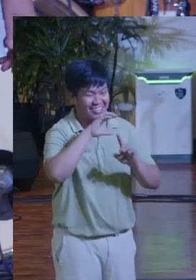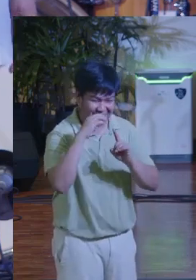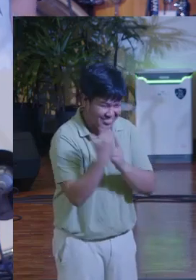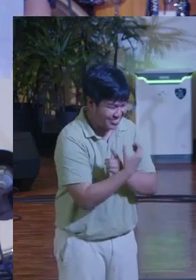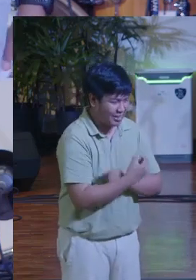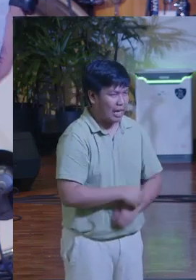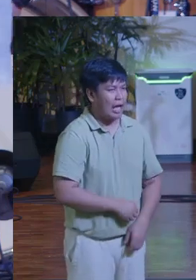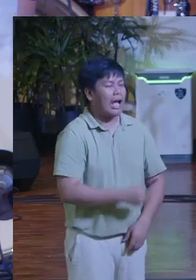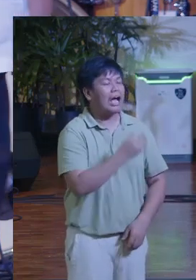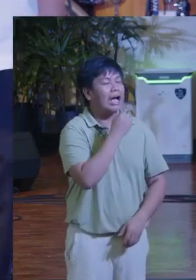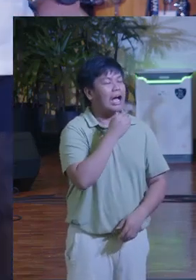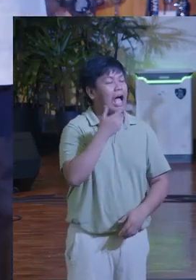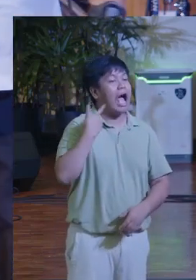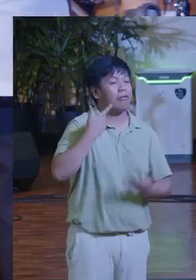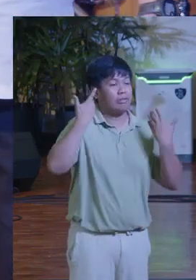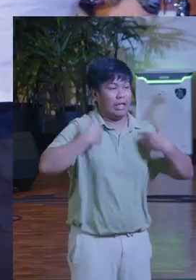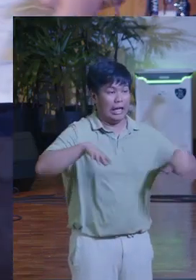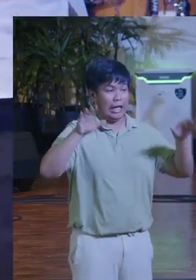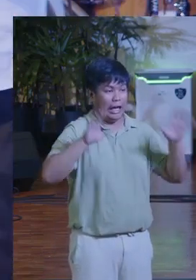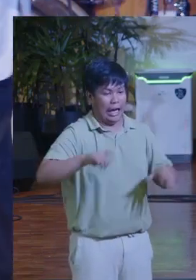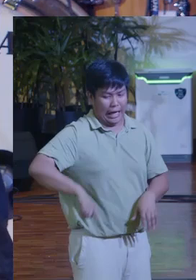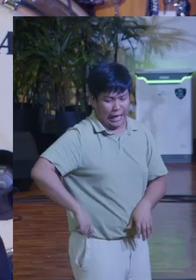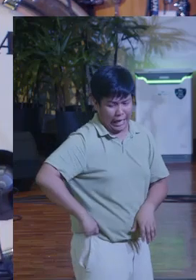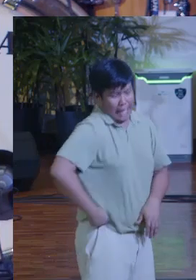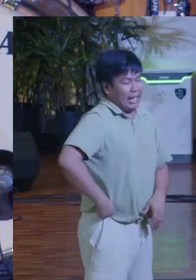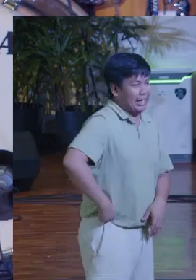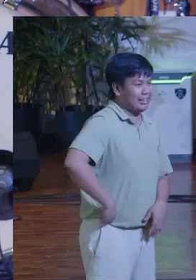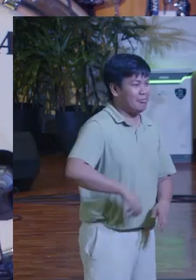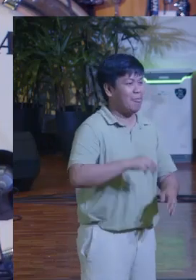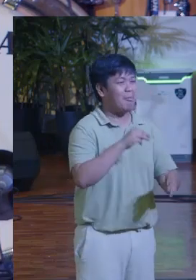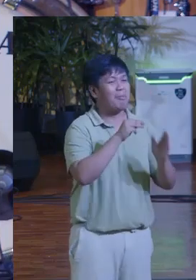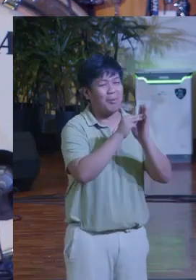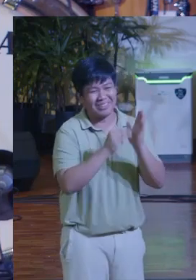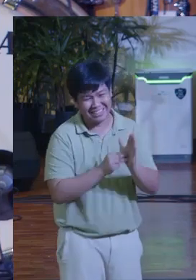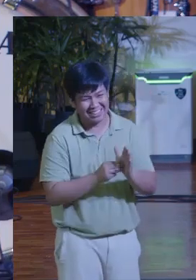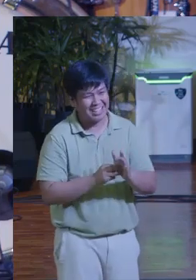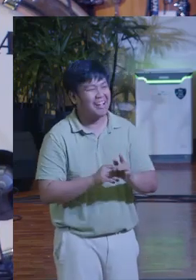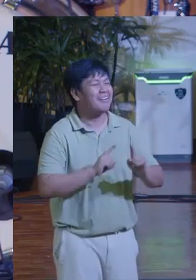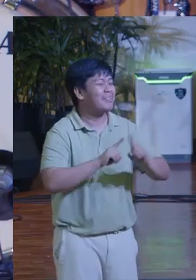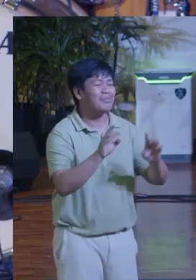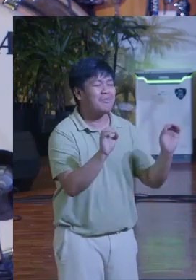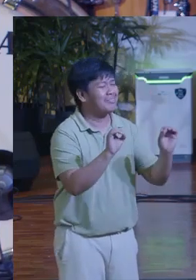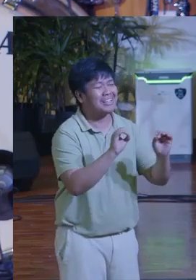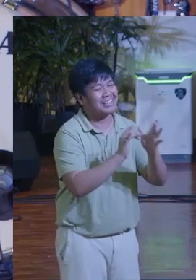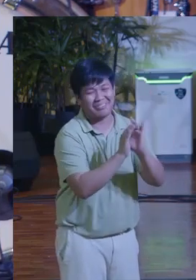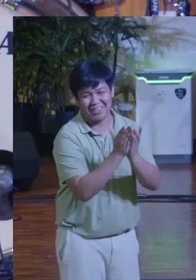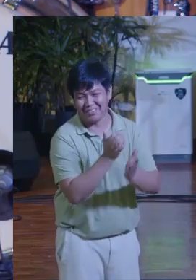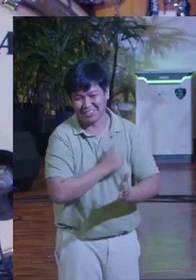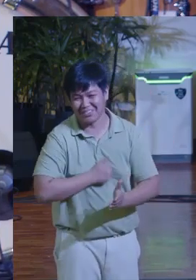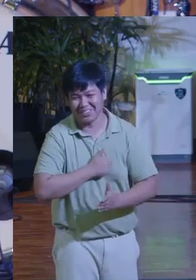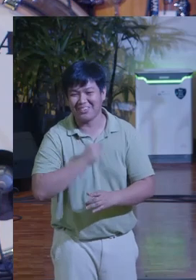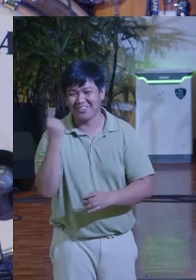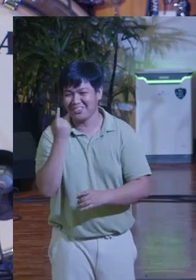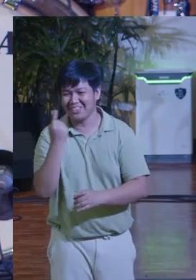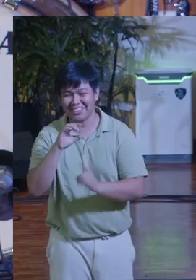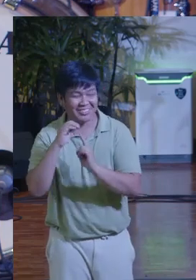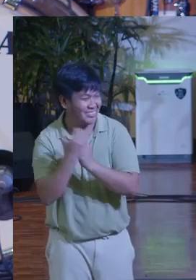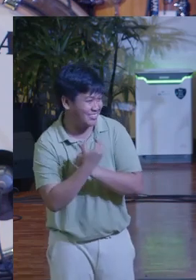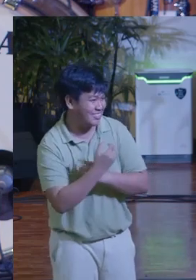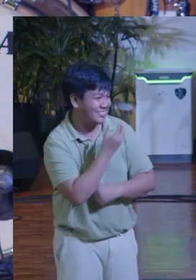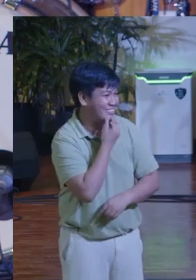sa Bible yon, huwag niyong ipapangalat yon, ha? Basta umiyak si Moses sa timing na